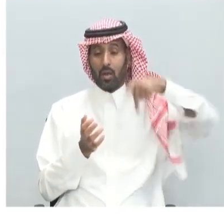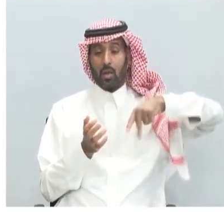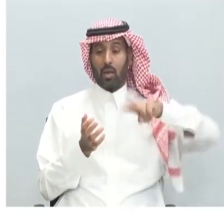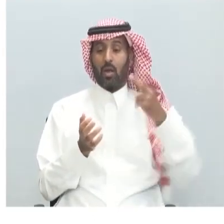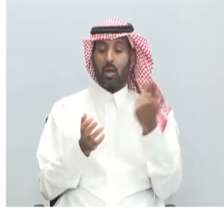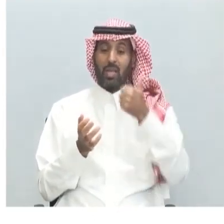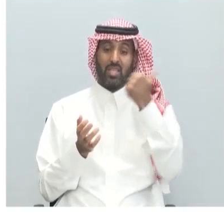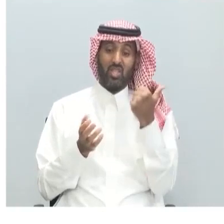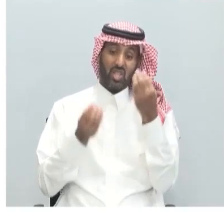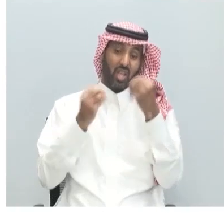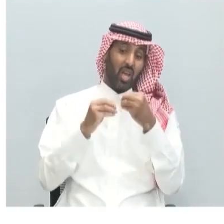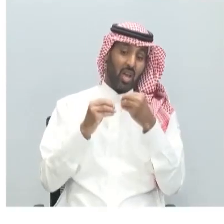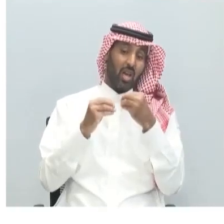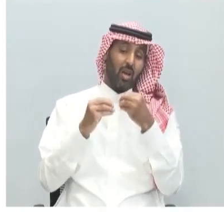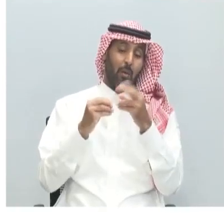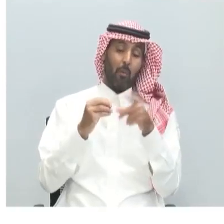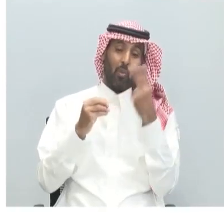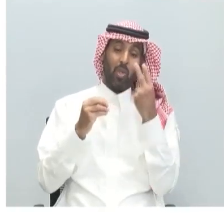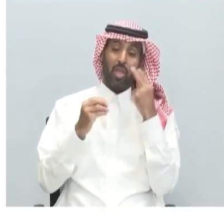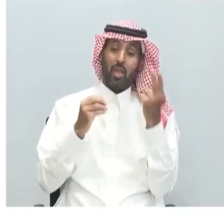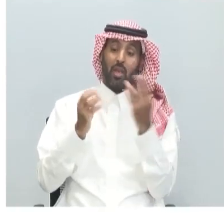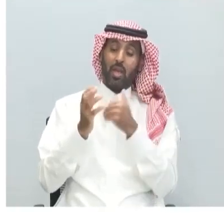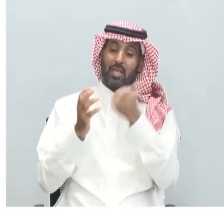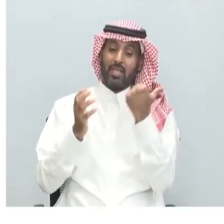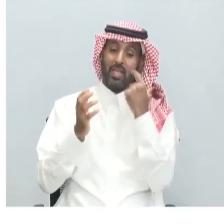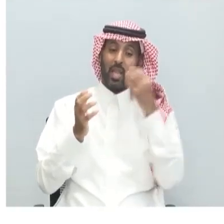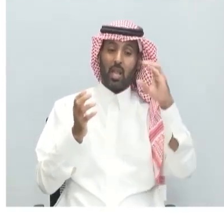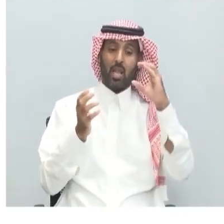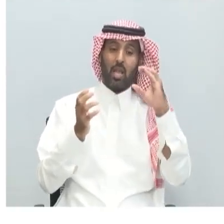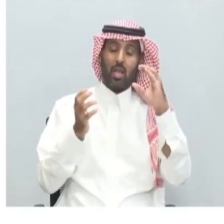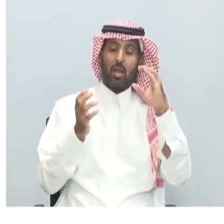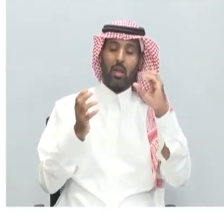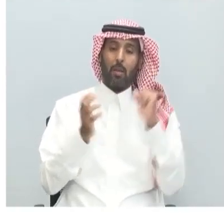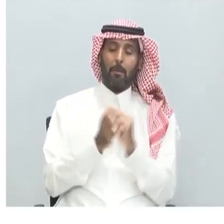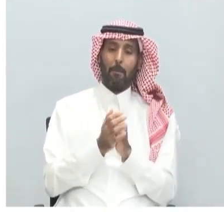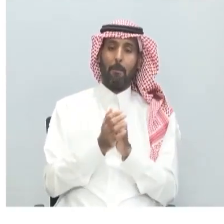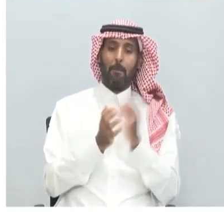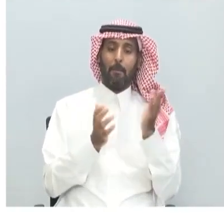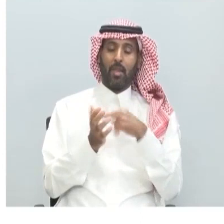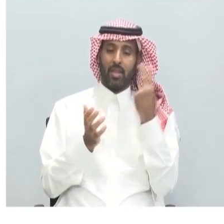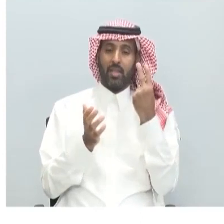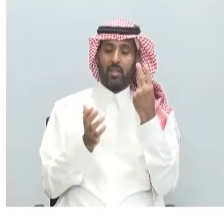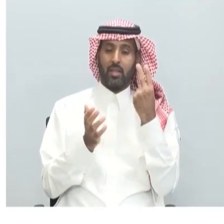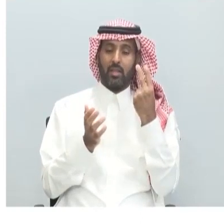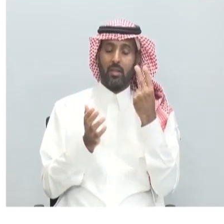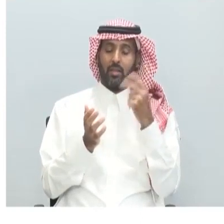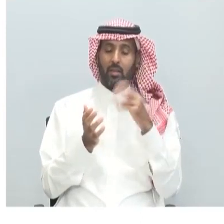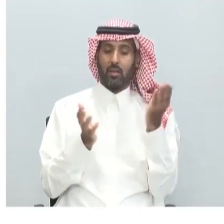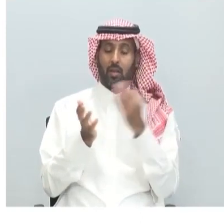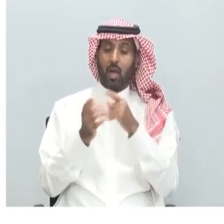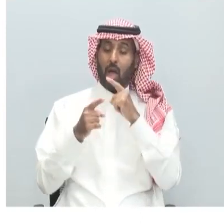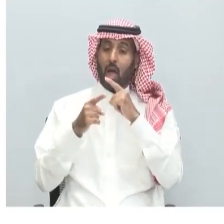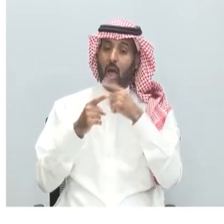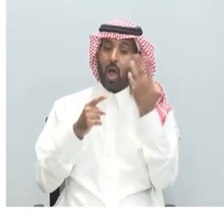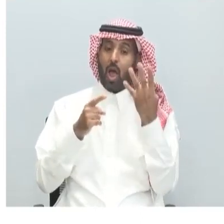يحمل الى سته ولكن لان لدي الكربون سته الكترونات فقط فساقول هنا اثنان اثنان يعني